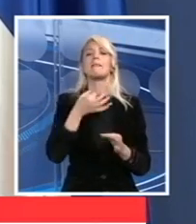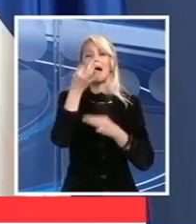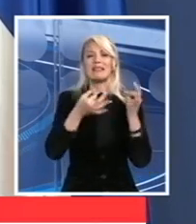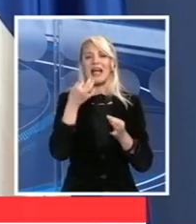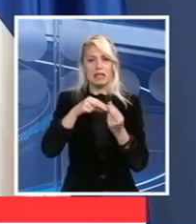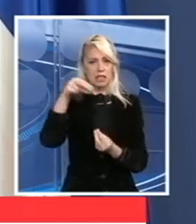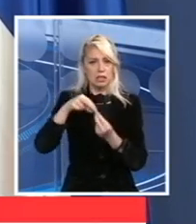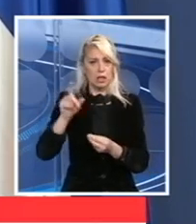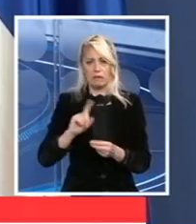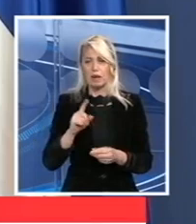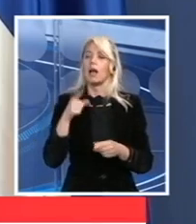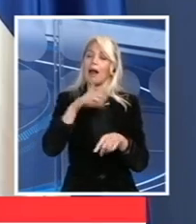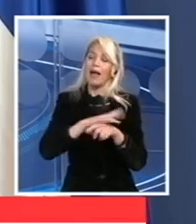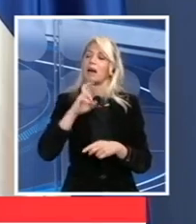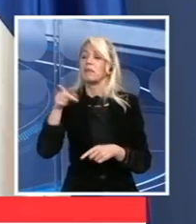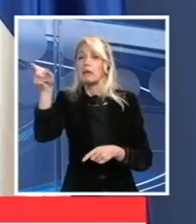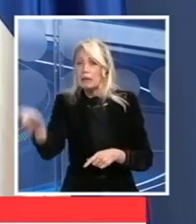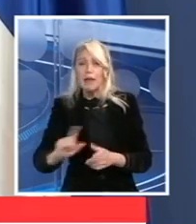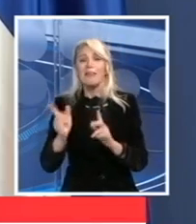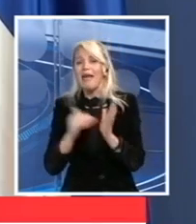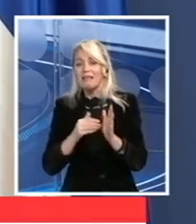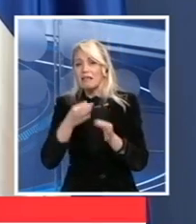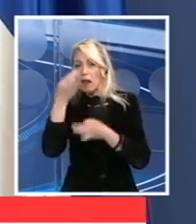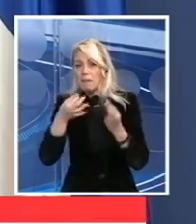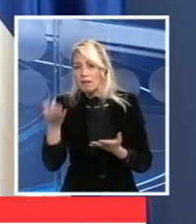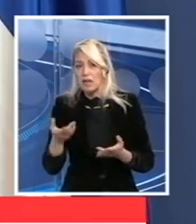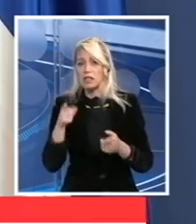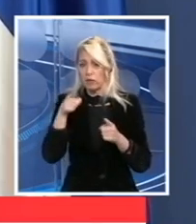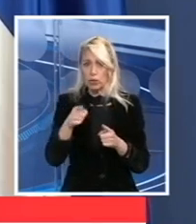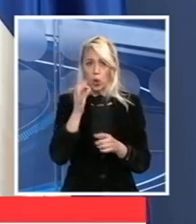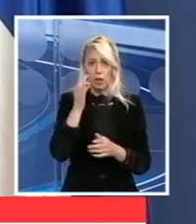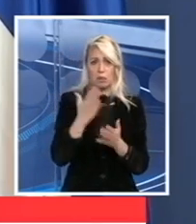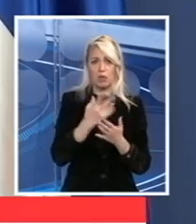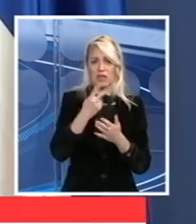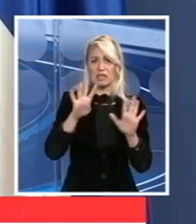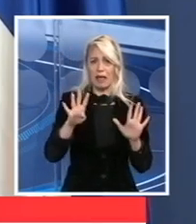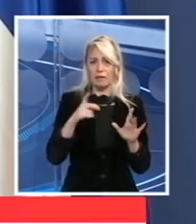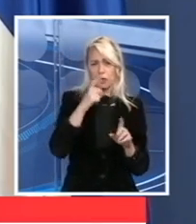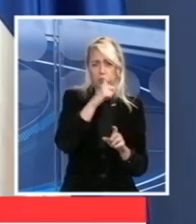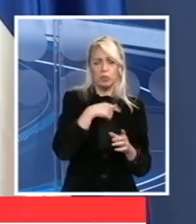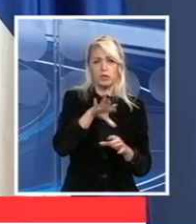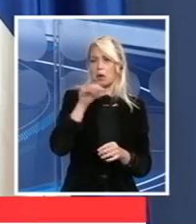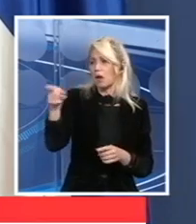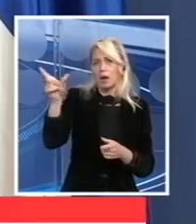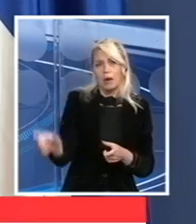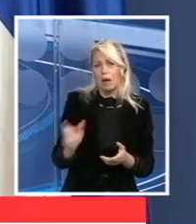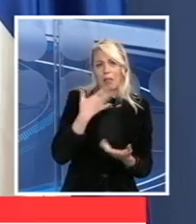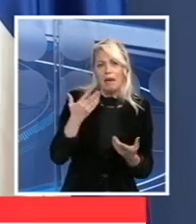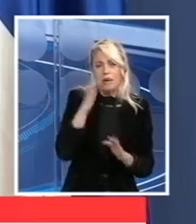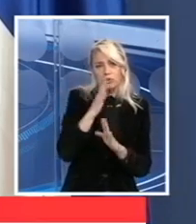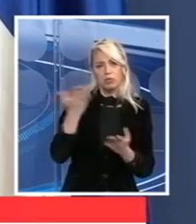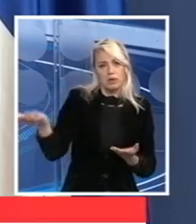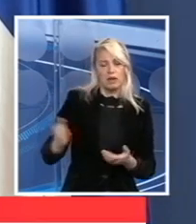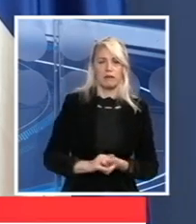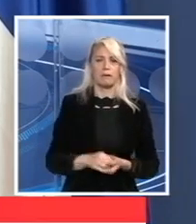prilog činjenica da smo tog dana uzeli uzorke od 29 pacijenata. To je potpisalo VD